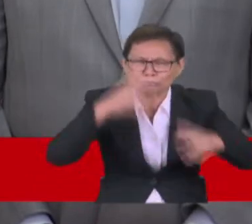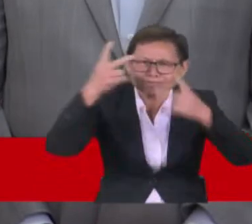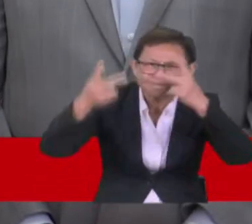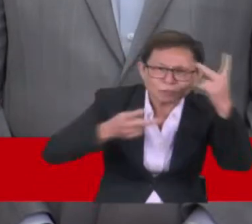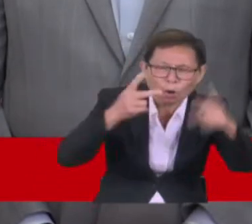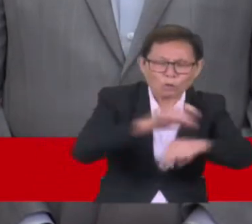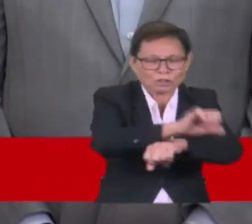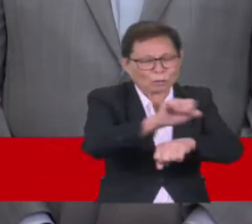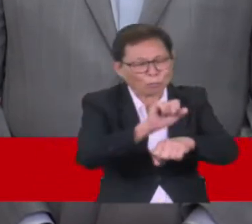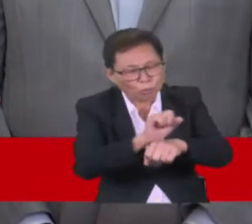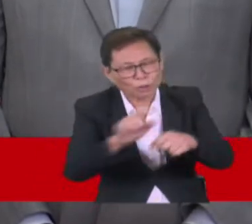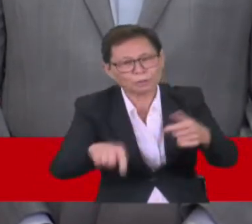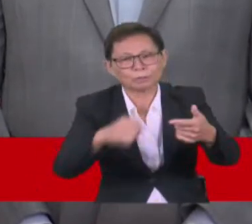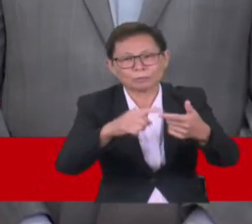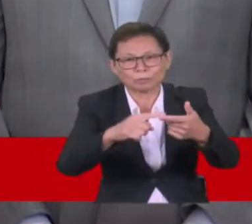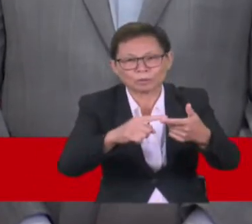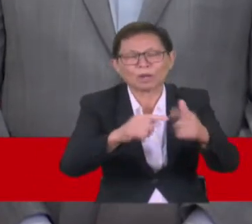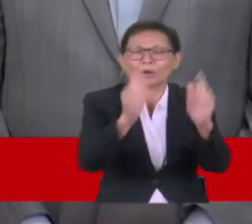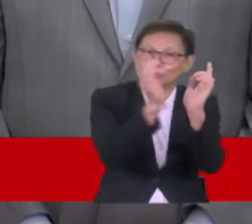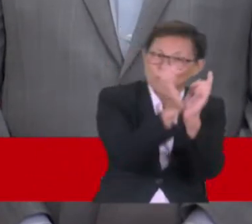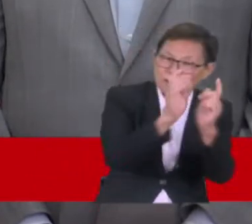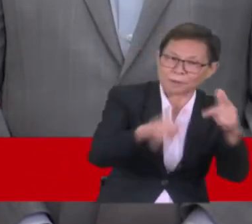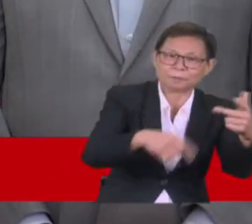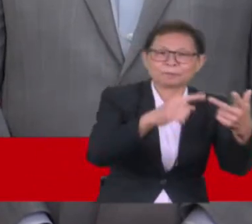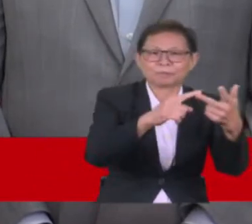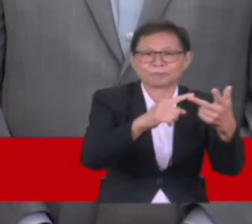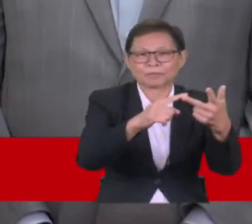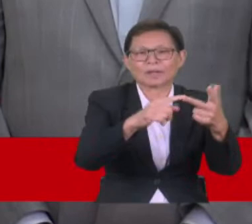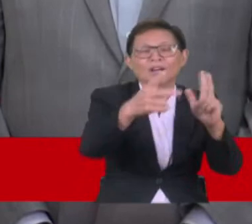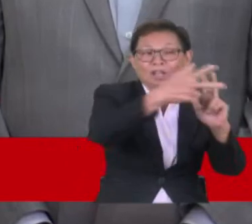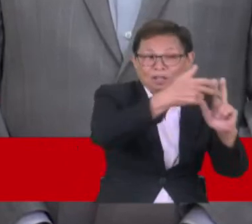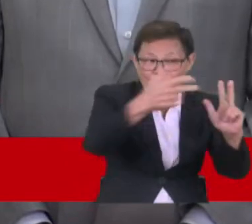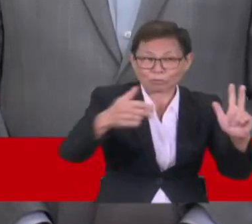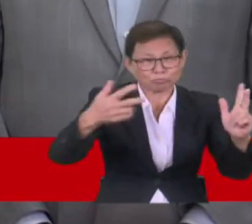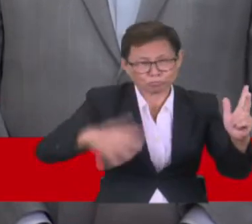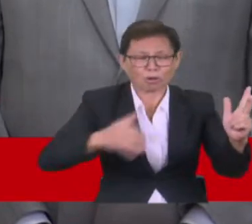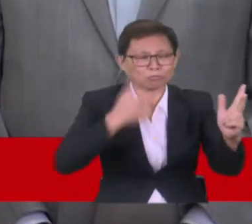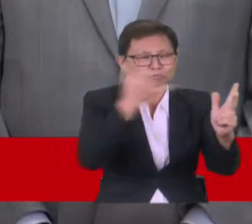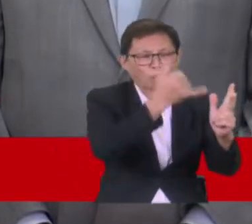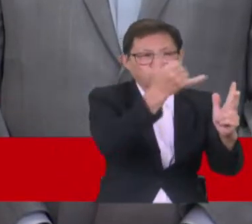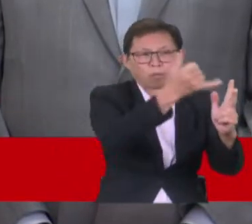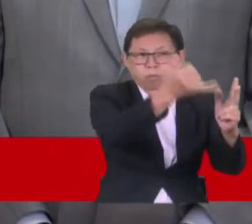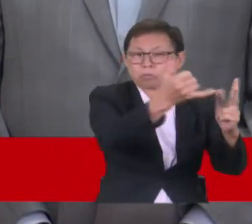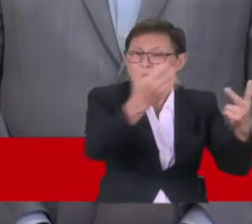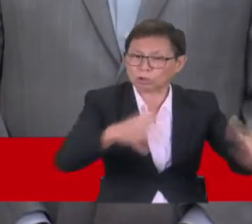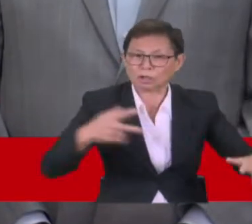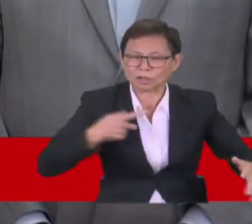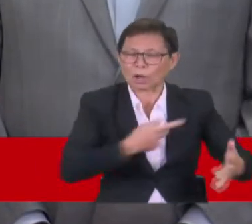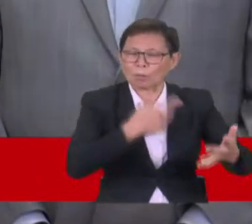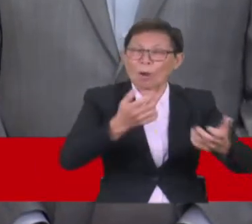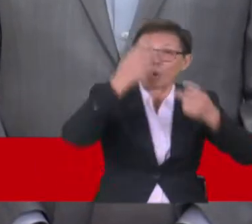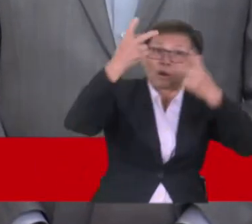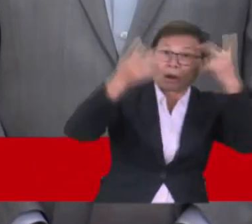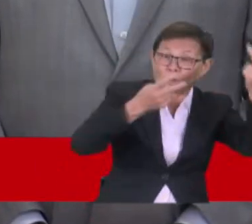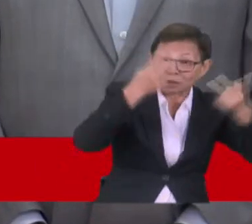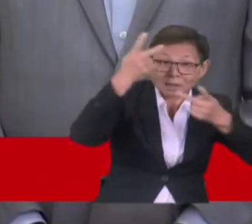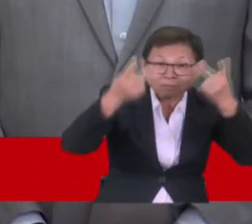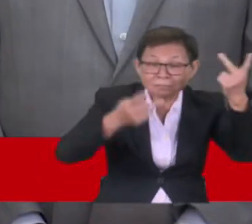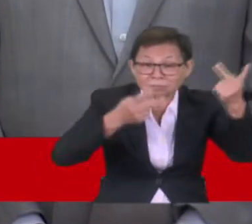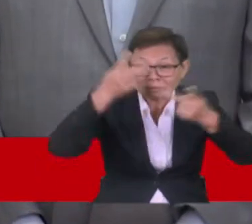Singapura Brunei dan Indonesia jadi kita mau lewat tadi itu bukan